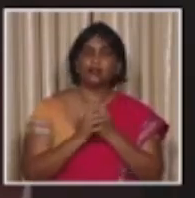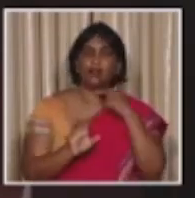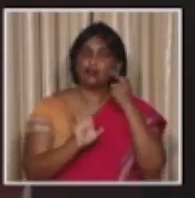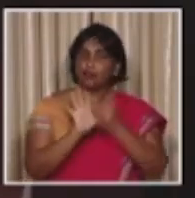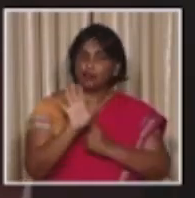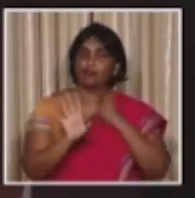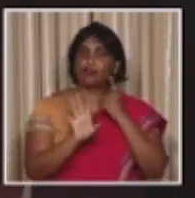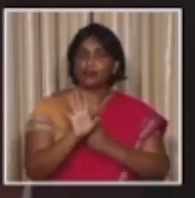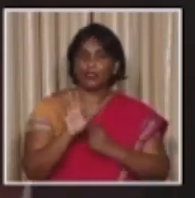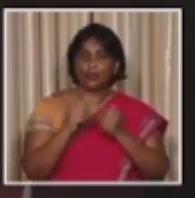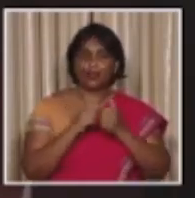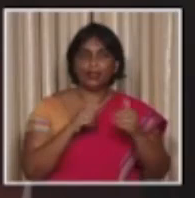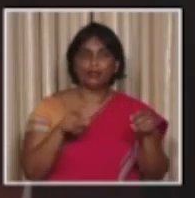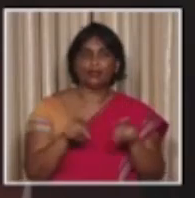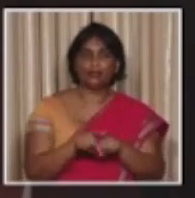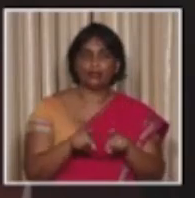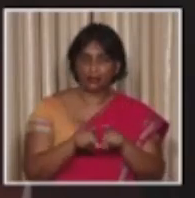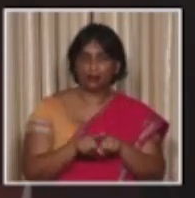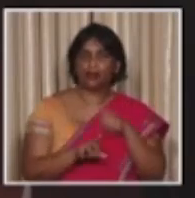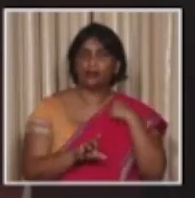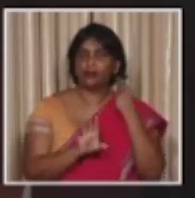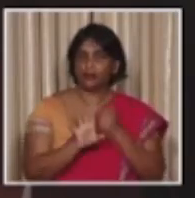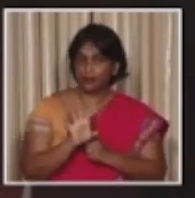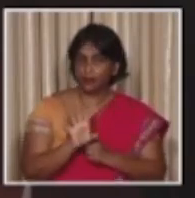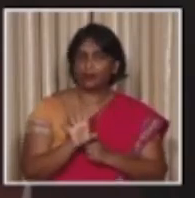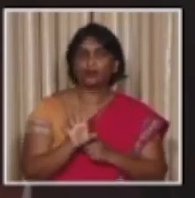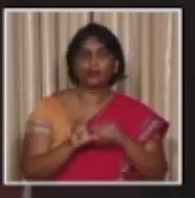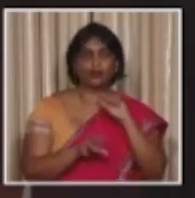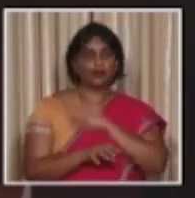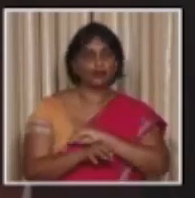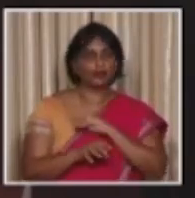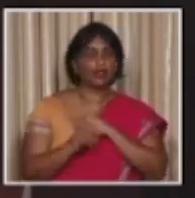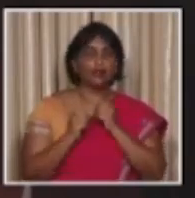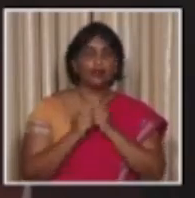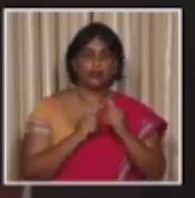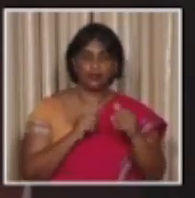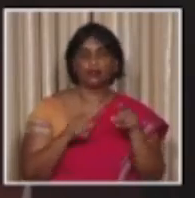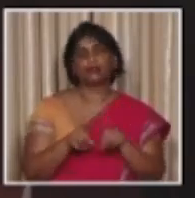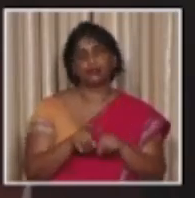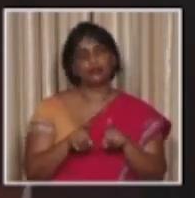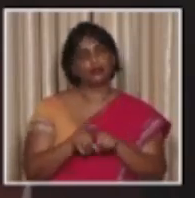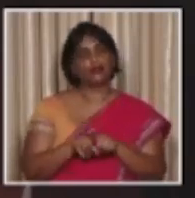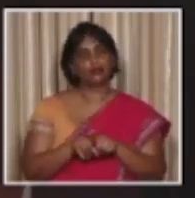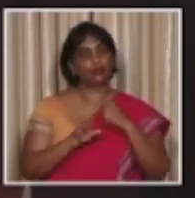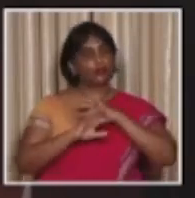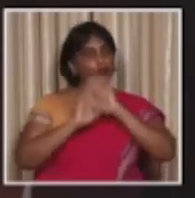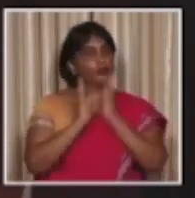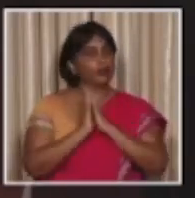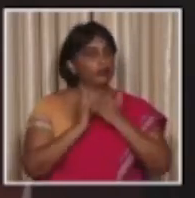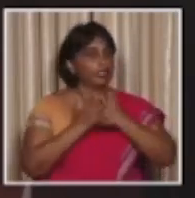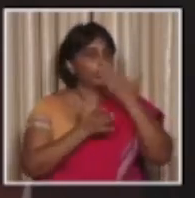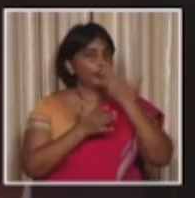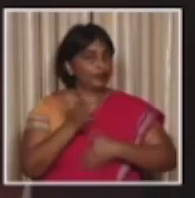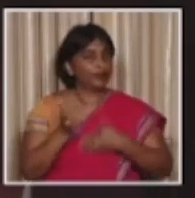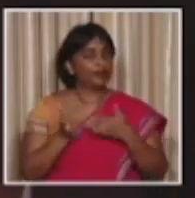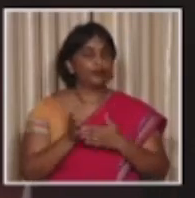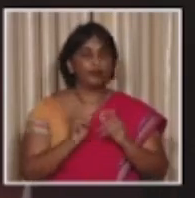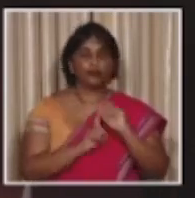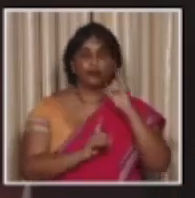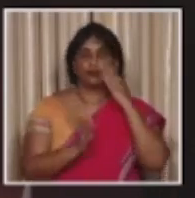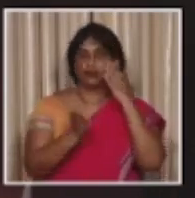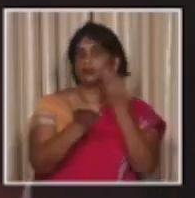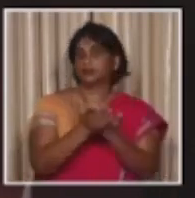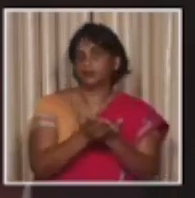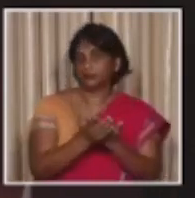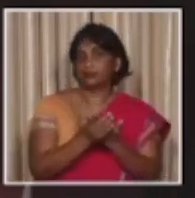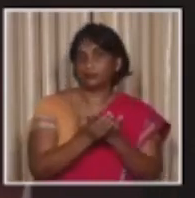වසරවල මිල්කෝ ආයතනයේ ලැබූ වාර්ෂික ලාභ අලාභ තත්ත්වයන් පිළිබඳ සවිස්තර වාර්තාවක් මෙම සභාවට ඉදිරිපත්